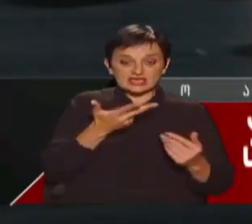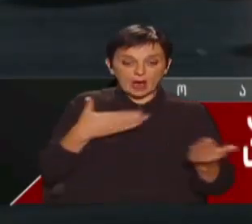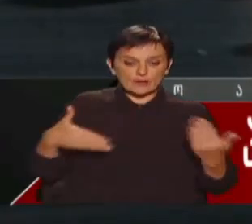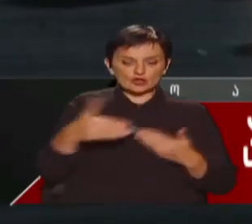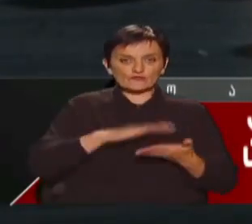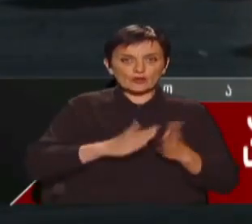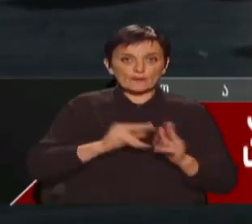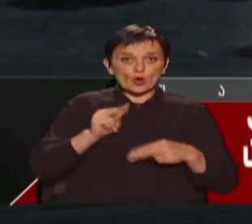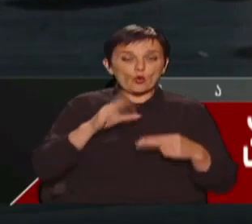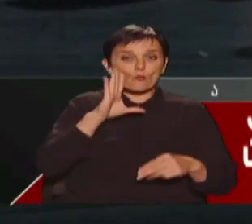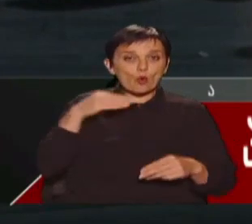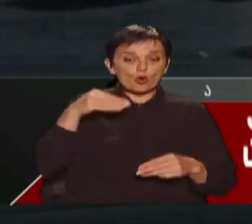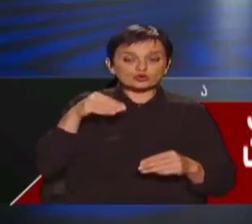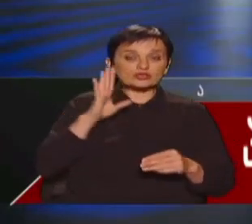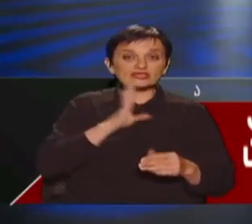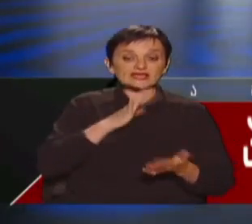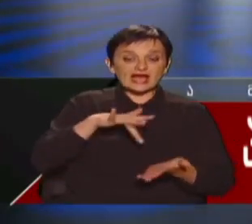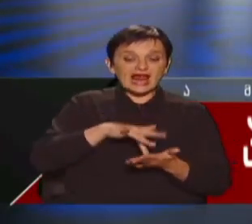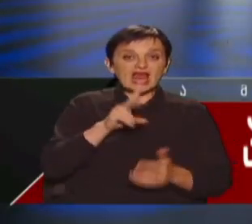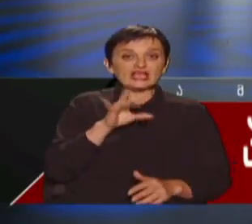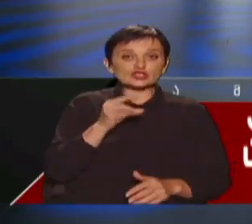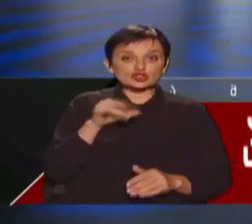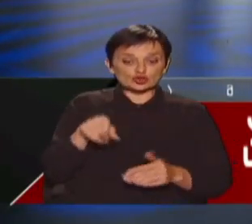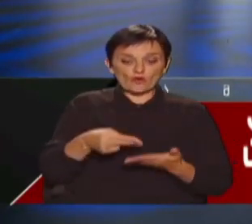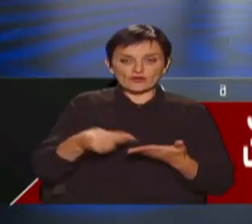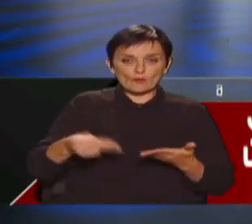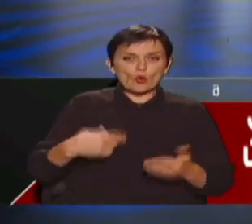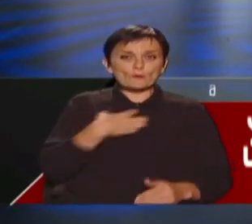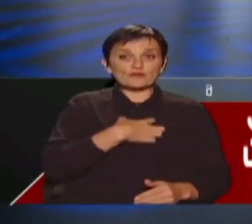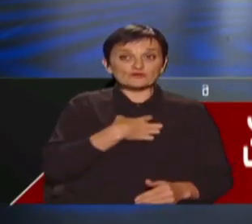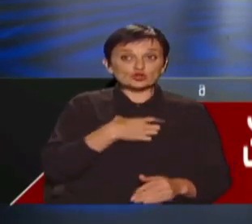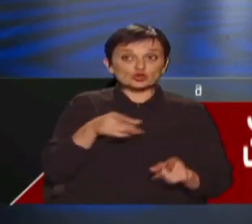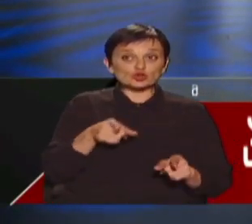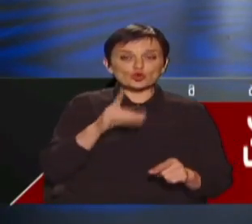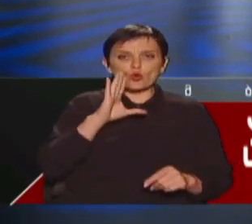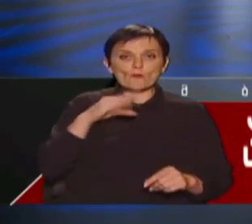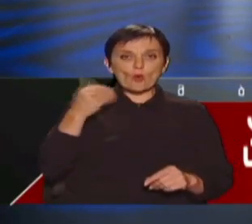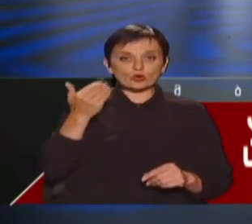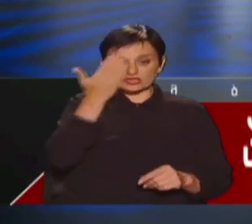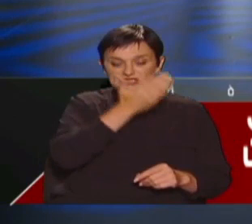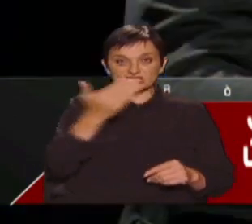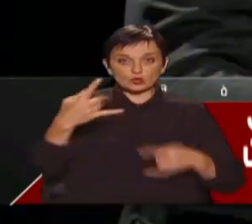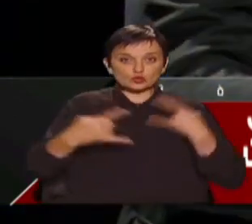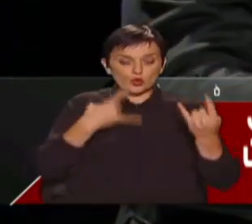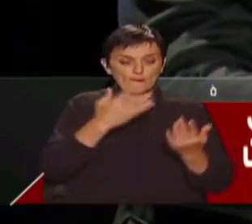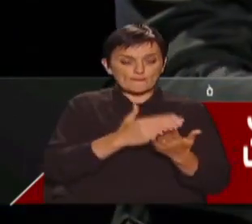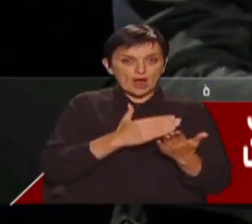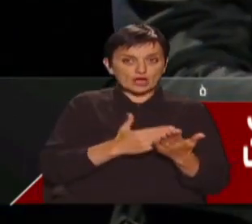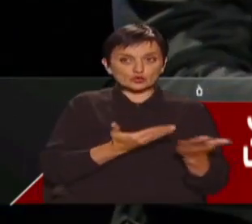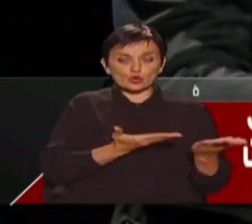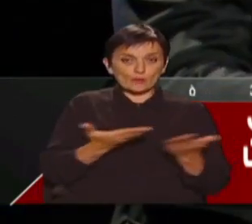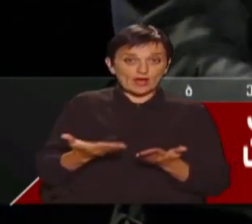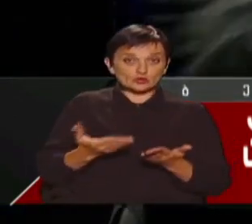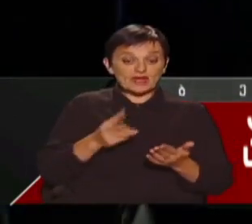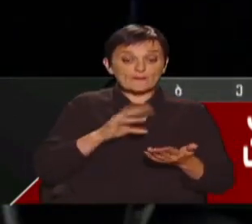მემორანდუმს მოლდოვის დედაქალაქ კიშინიოვში მოაწერეს ხელი. ამ მნიშვნელოვან მოვლენას თავად მოლდოვის საზოგადოებრივმა მაუწყებელმა